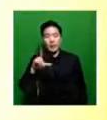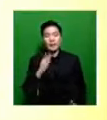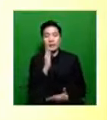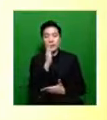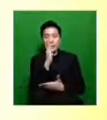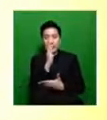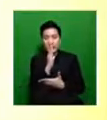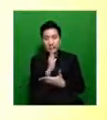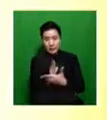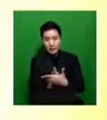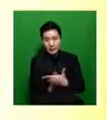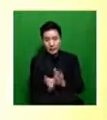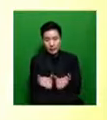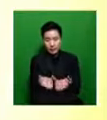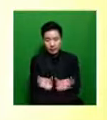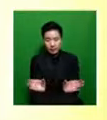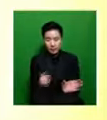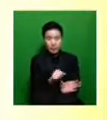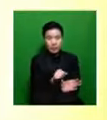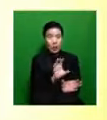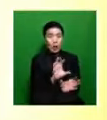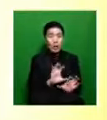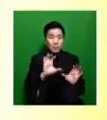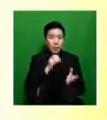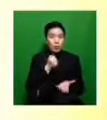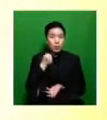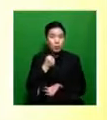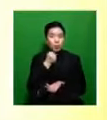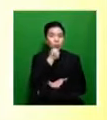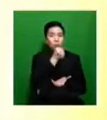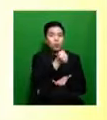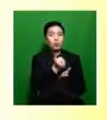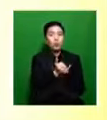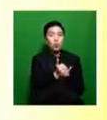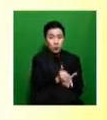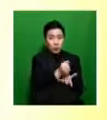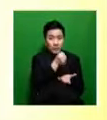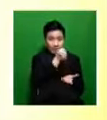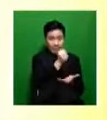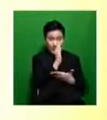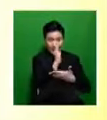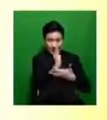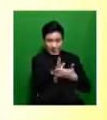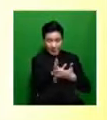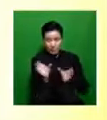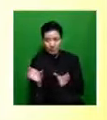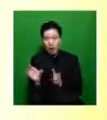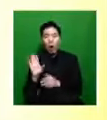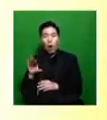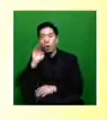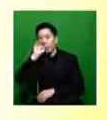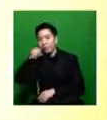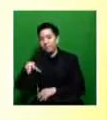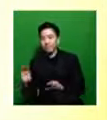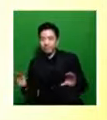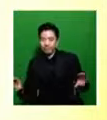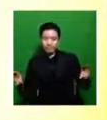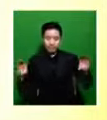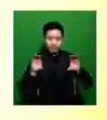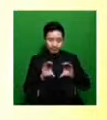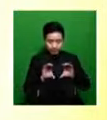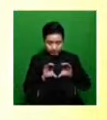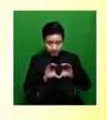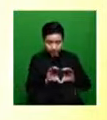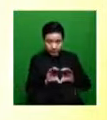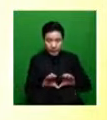งครึ่งหนึ่งเนี่ยจะมาจากเงินอุดหนุนของรัฐบาลแล้วก็อีกครึ่งนึงเนี่ยจะเป็นเงินงบประมาณของกทม.นั่นก็คือฝ่าย